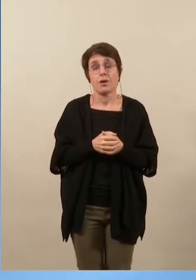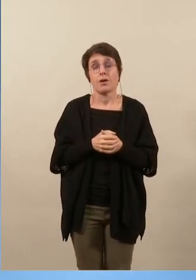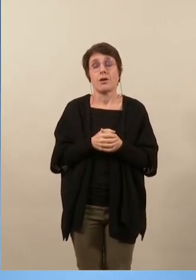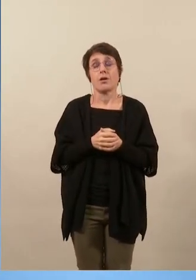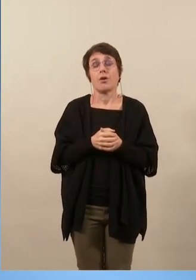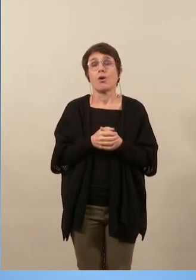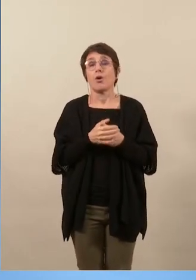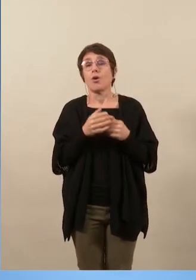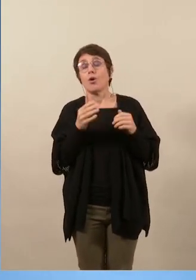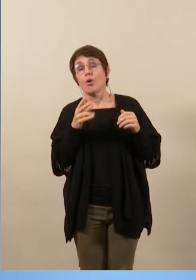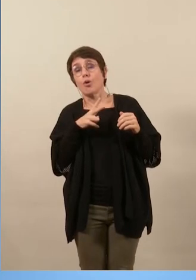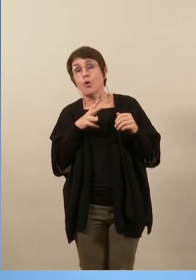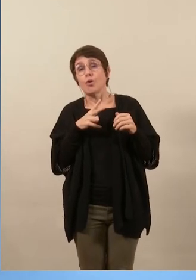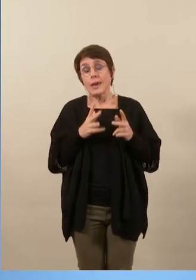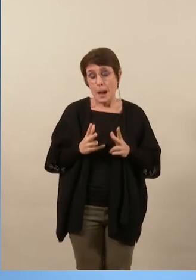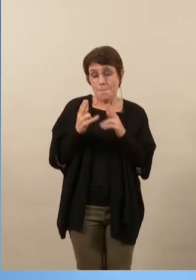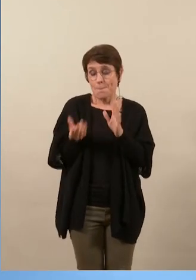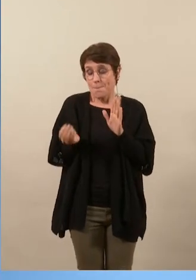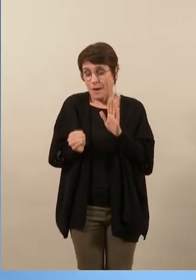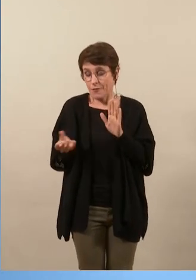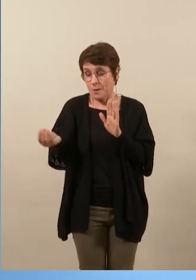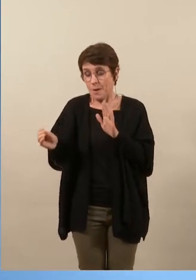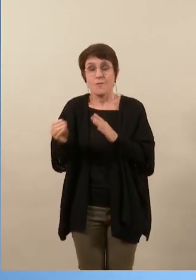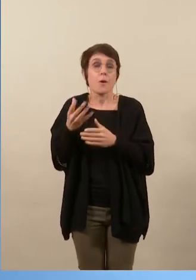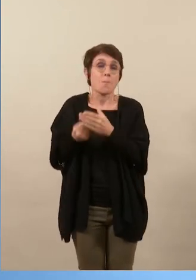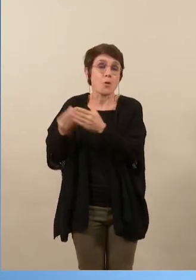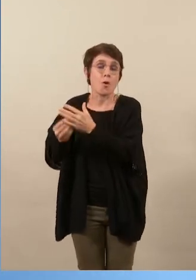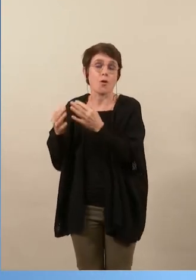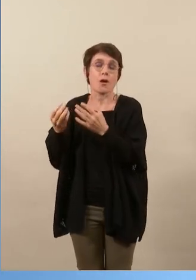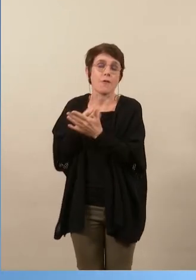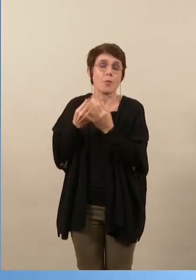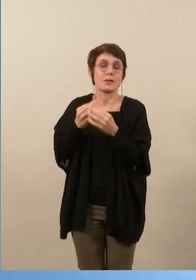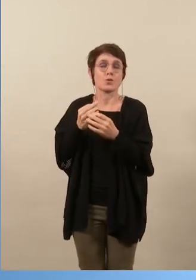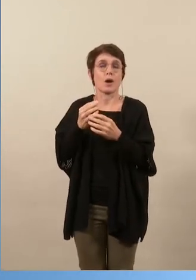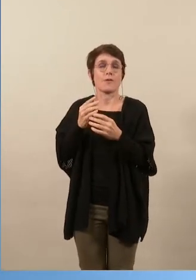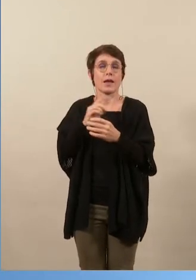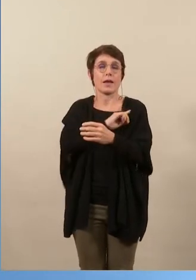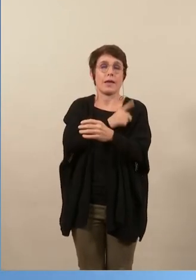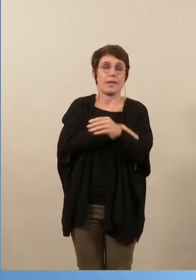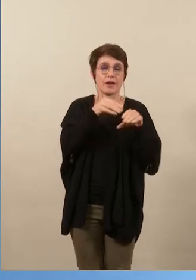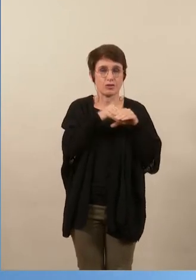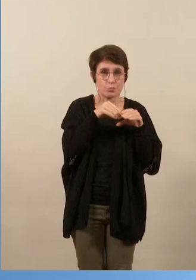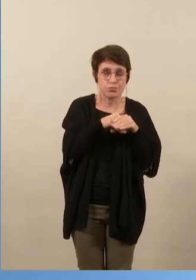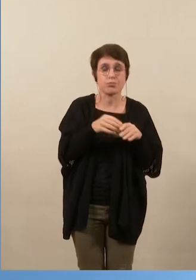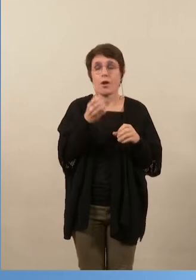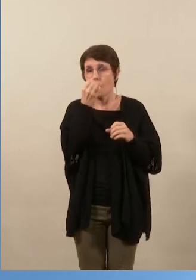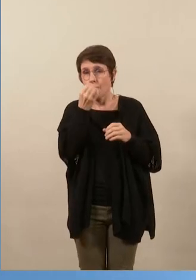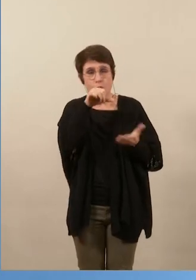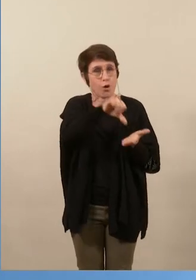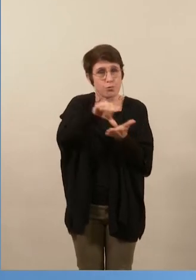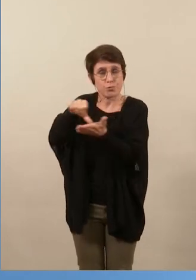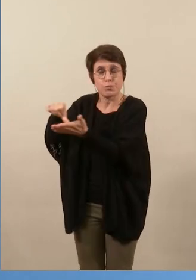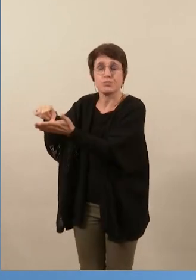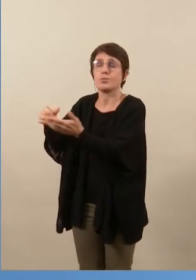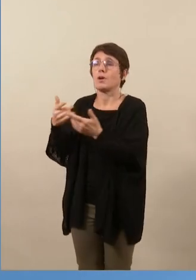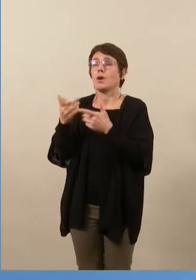plus quelques insertions sur des parties manquantes sur la sobriété énergétique la flotte des véhicules municipaux le fleurissement par vers les divases